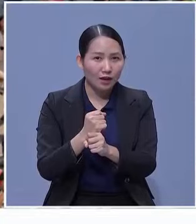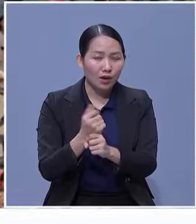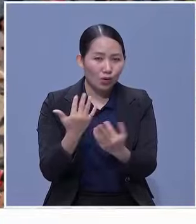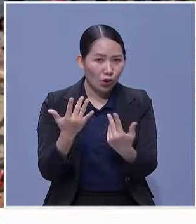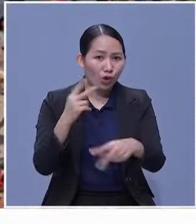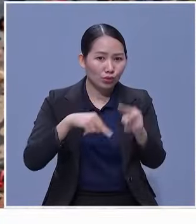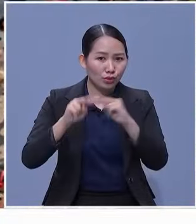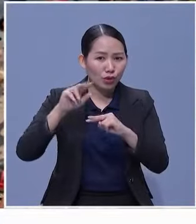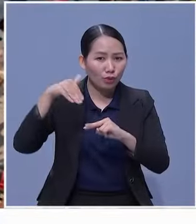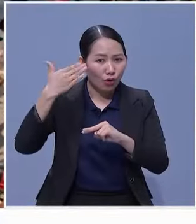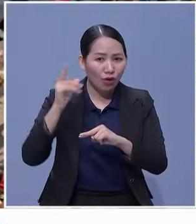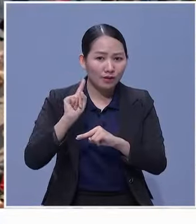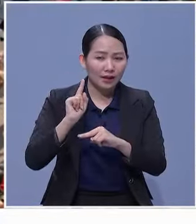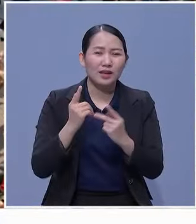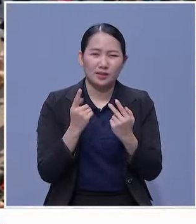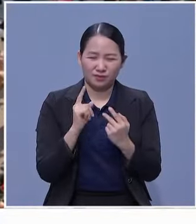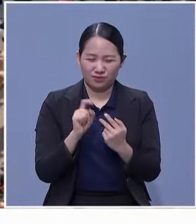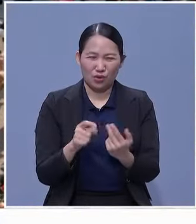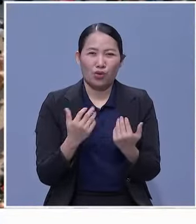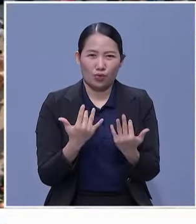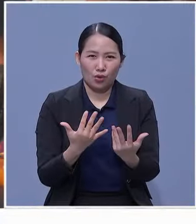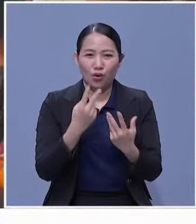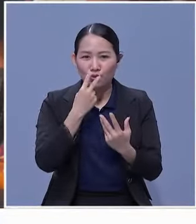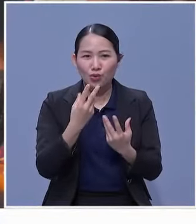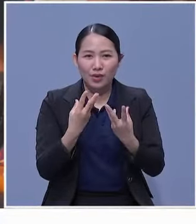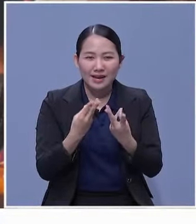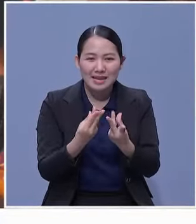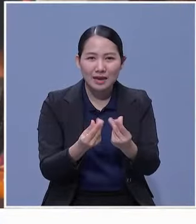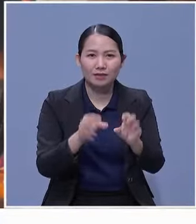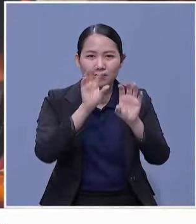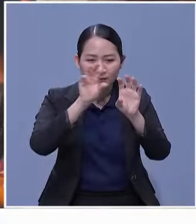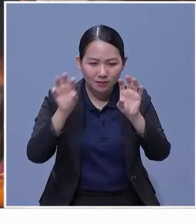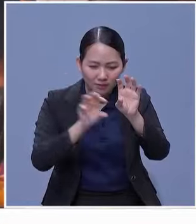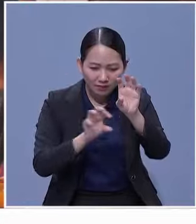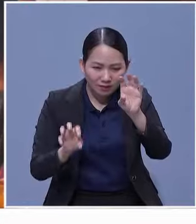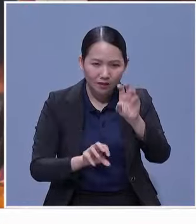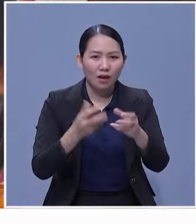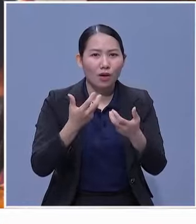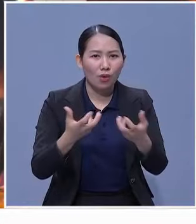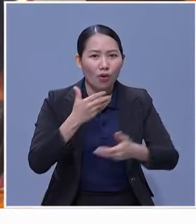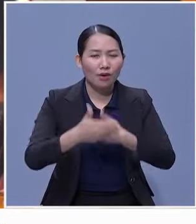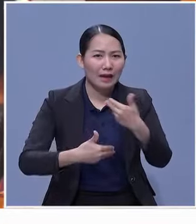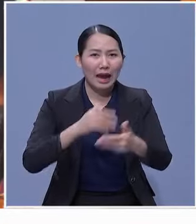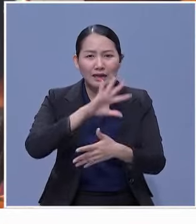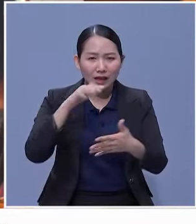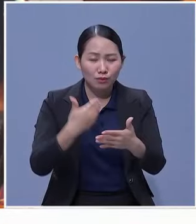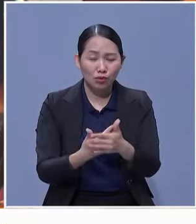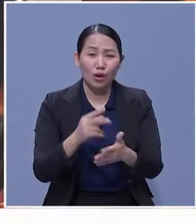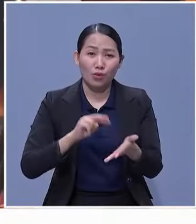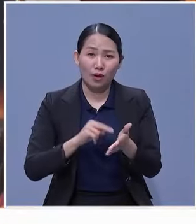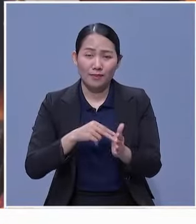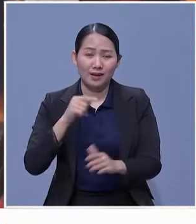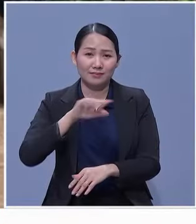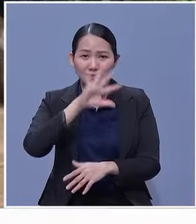คุณประเสริฐก็บอกว่าคงต้องไปดูรายละเอียดของสินค้าข้างในนะครับเพราะมีหลายรายการจะเหมารวมว่าสินค้าบางตัวไม่ได้